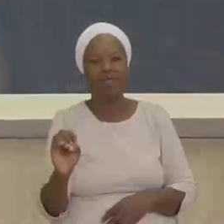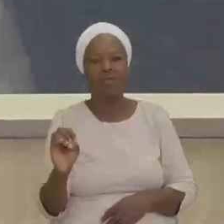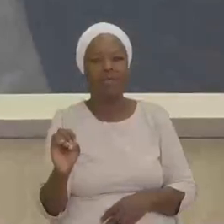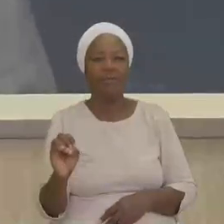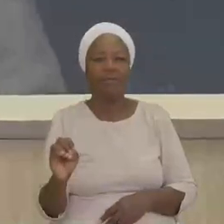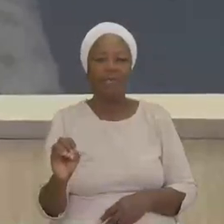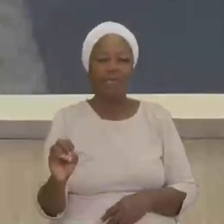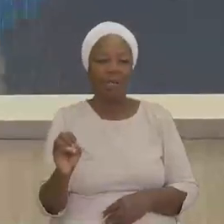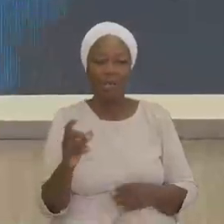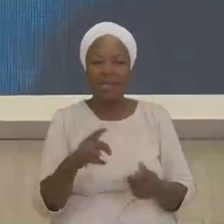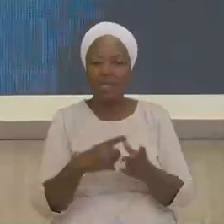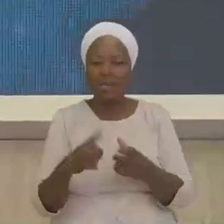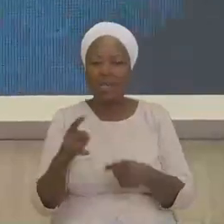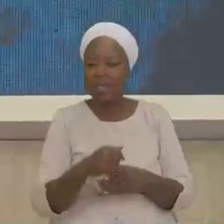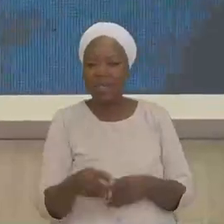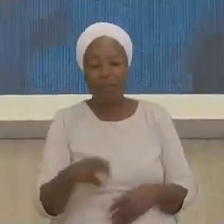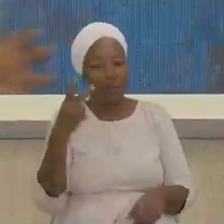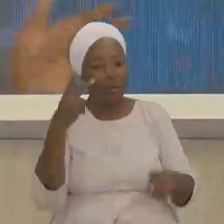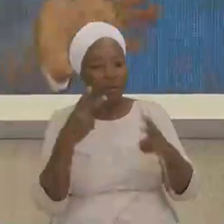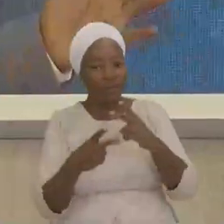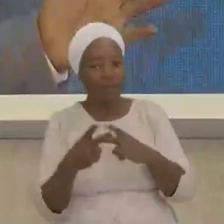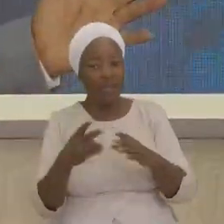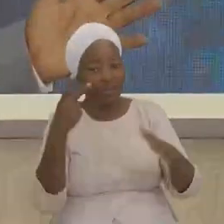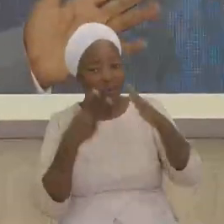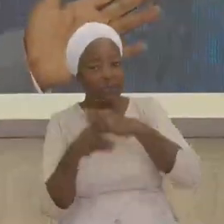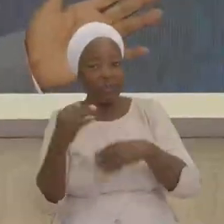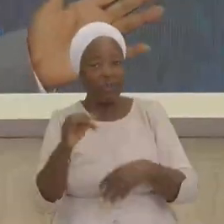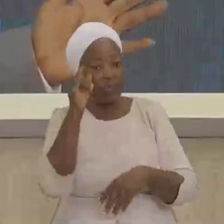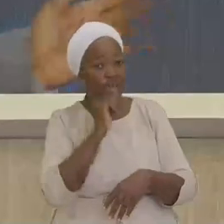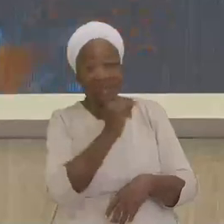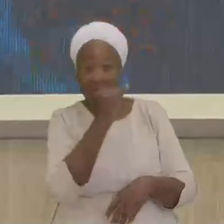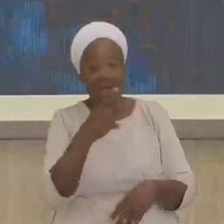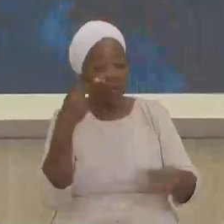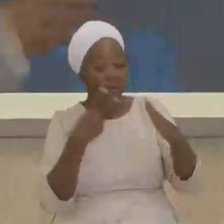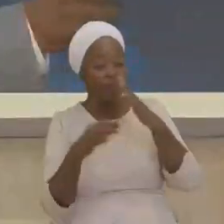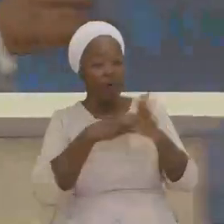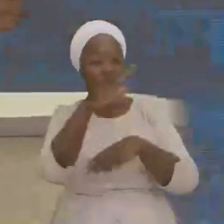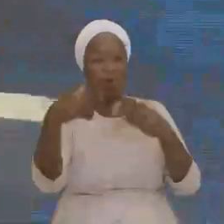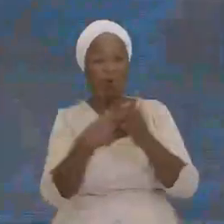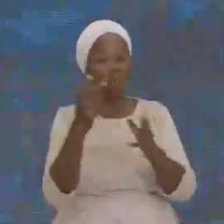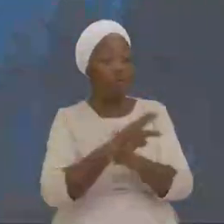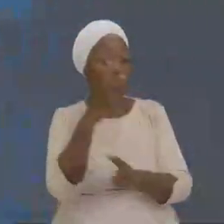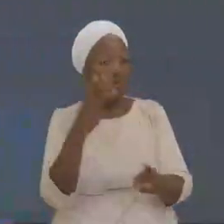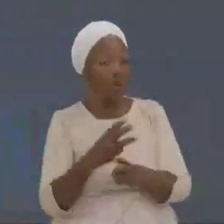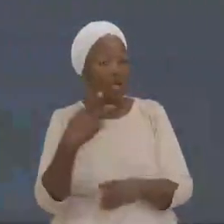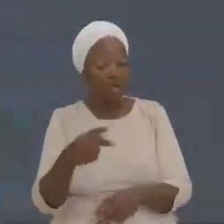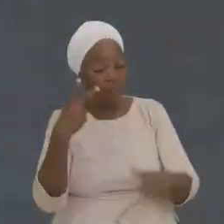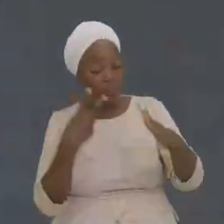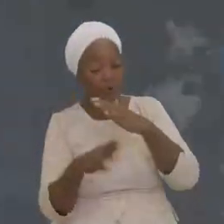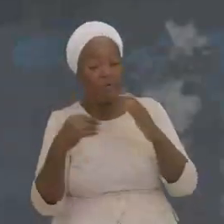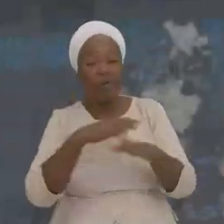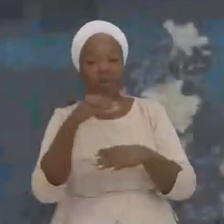Ah, c'est le prophète de tout Israël. C'est le prophète de tout le monde